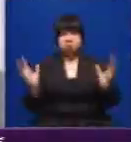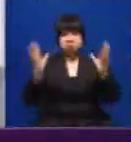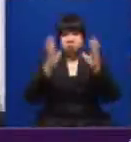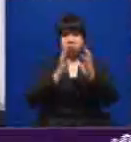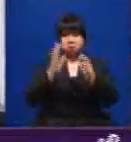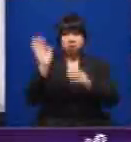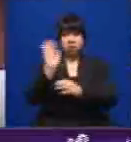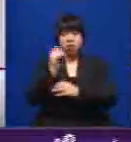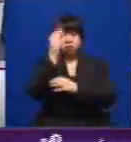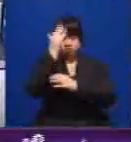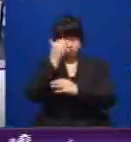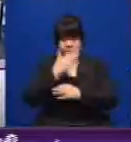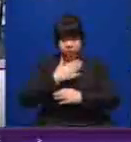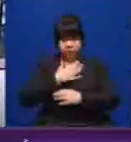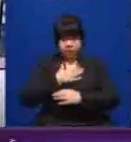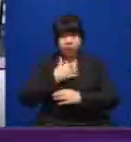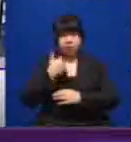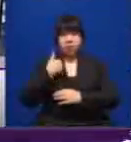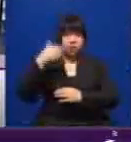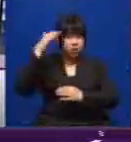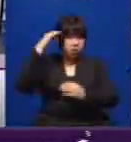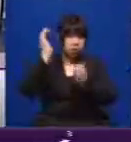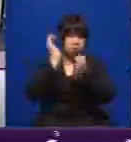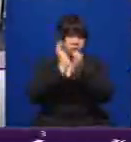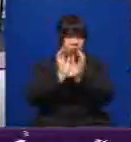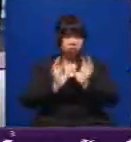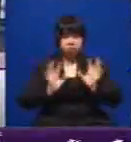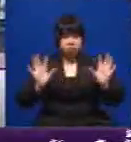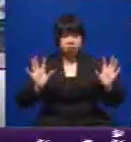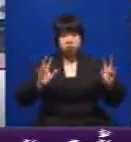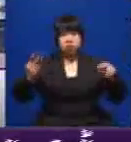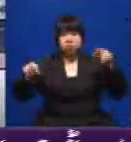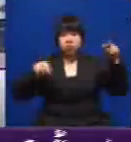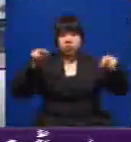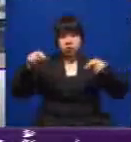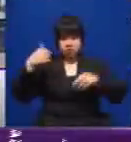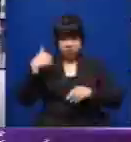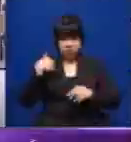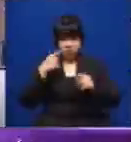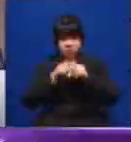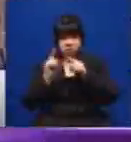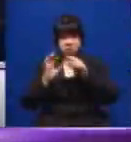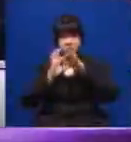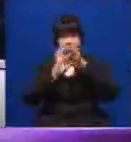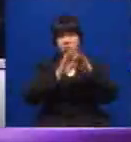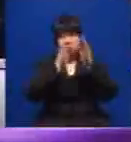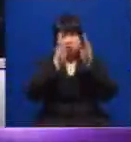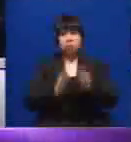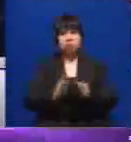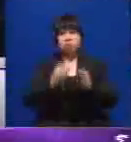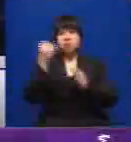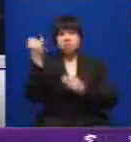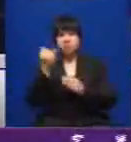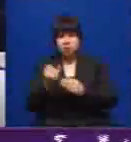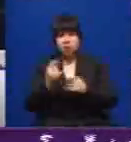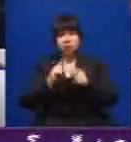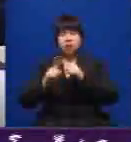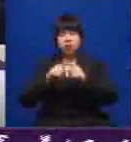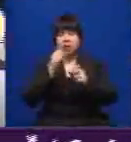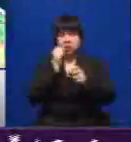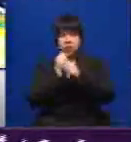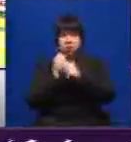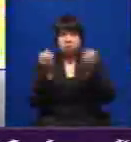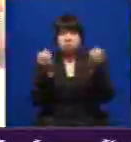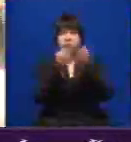กำลังตำรวจดูแลทั้งสองฝ่ายอย่างเต็มที่แต่ยอมรับมีความเป็นห่วงมือที่3อาจเข้ามาสร้างสถานการณ์ความรุนแรง